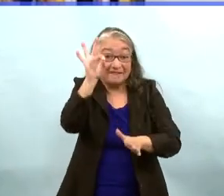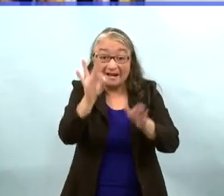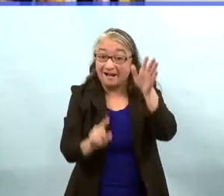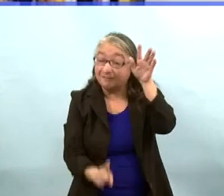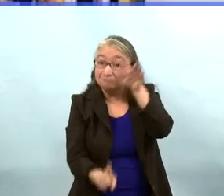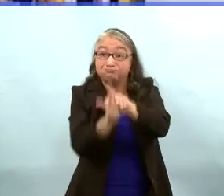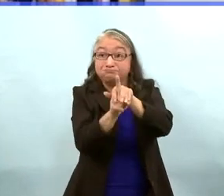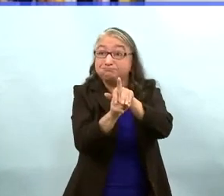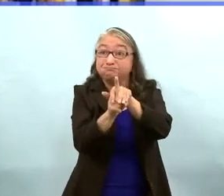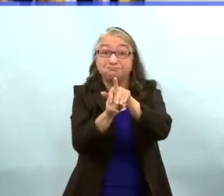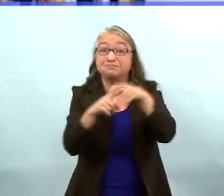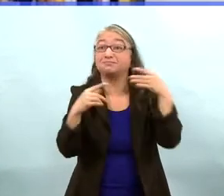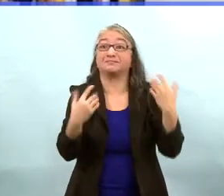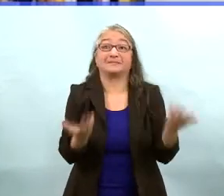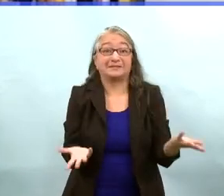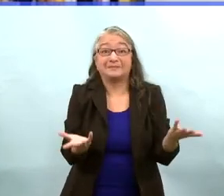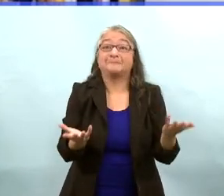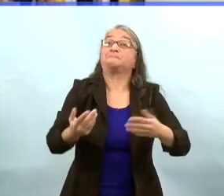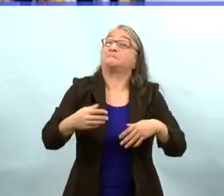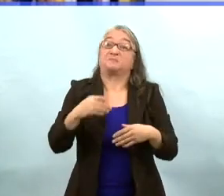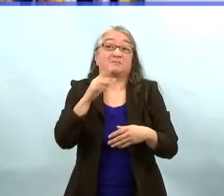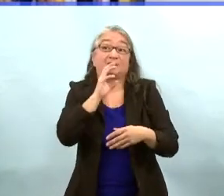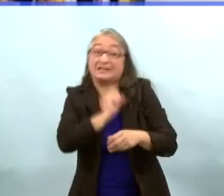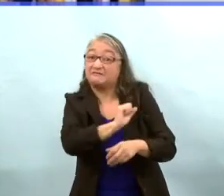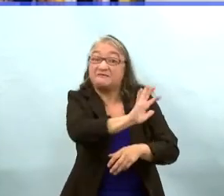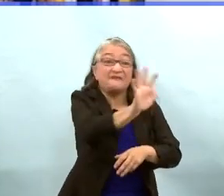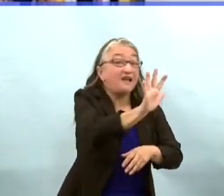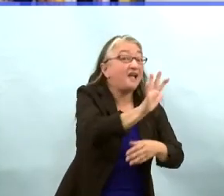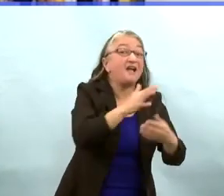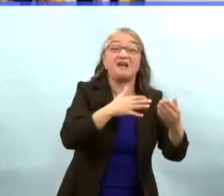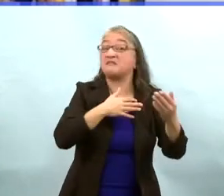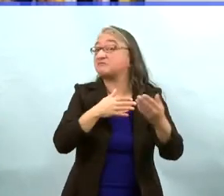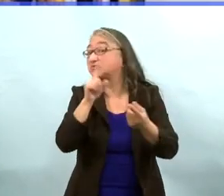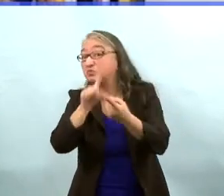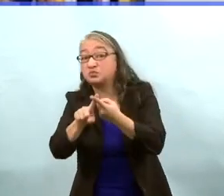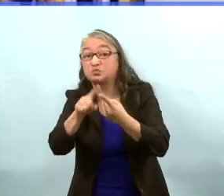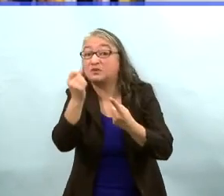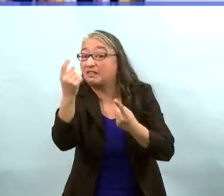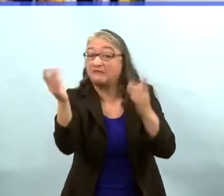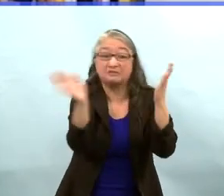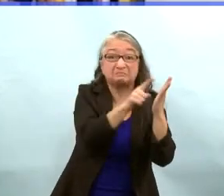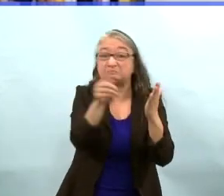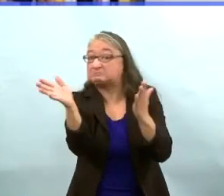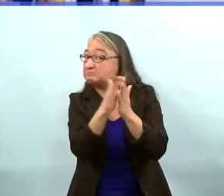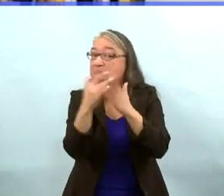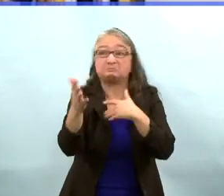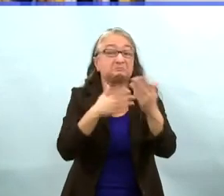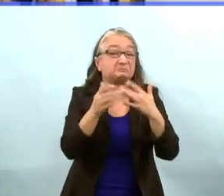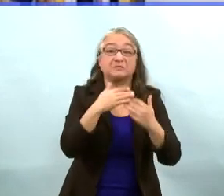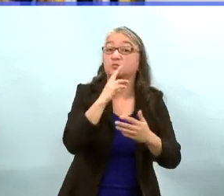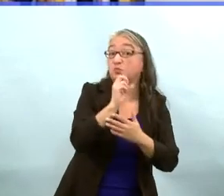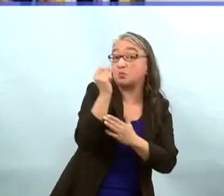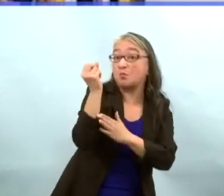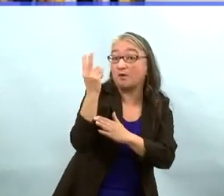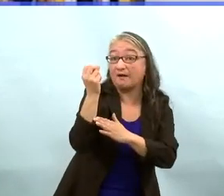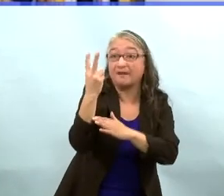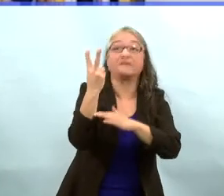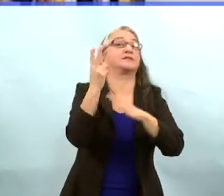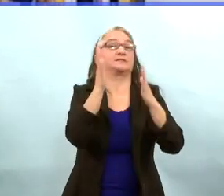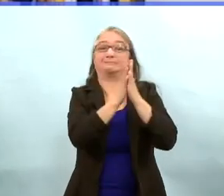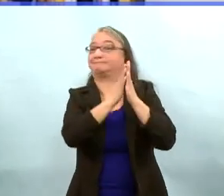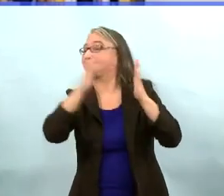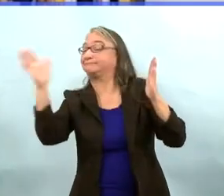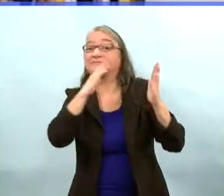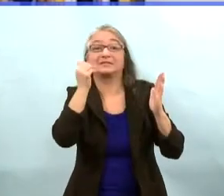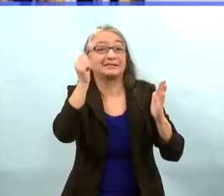divulguer tout danger qui pourrait être découvert dans n'importe quel groupe d'âge. Alors, Santé Canada ainsi que l'Agence de santé